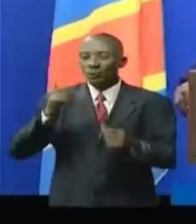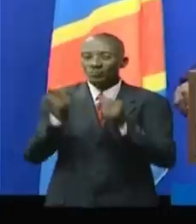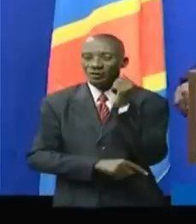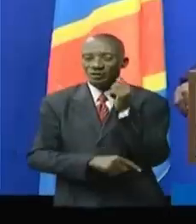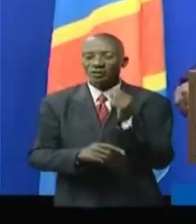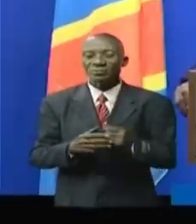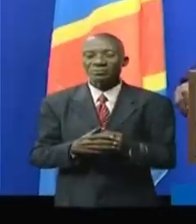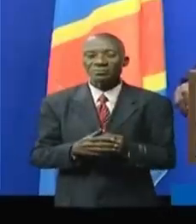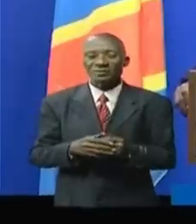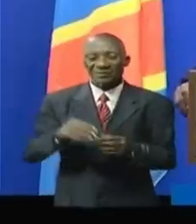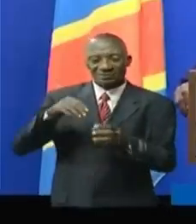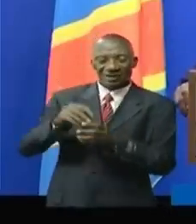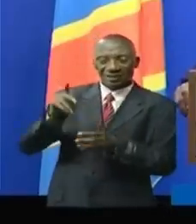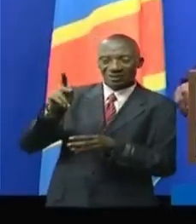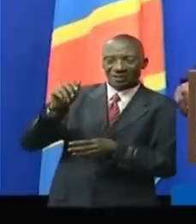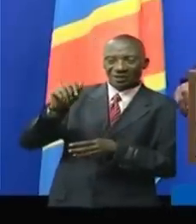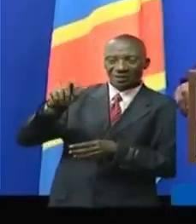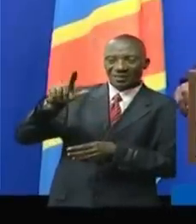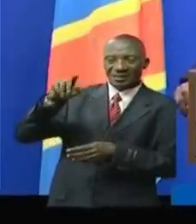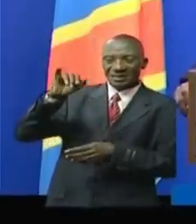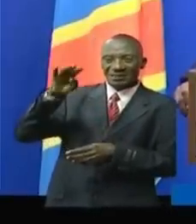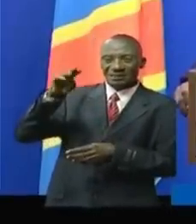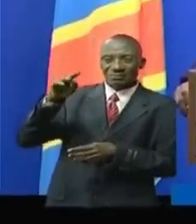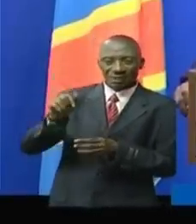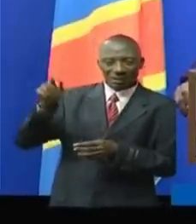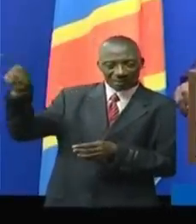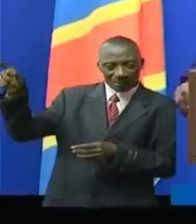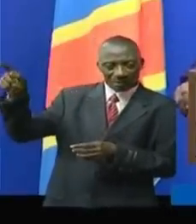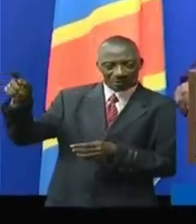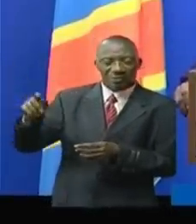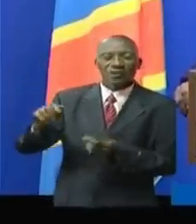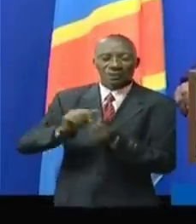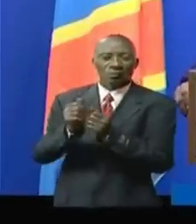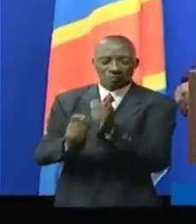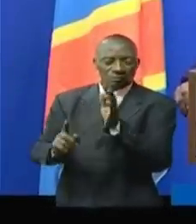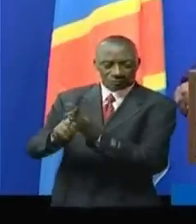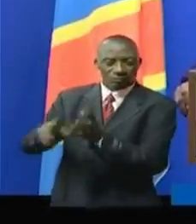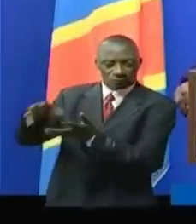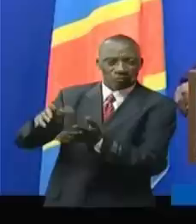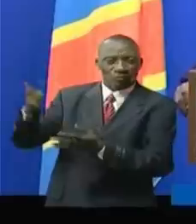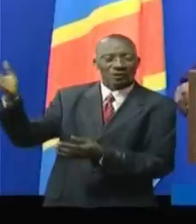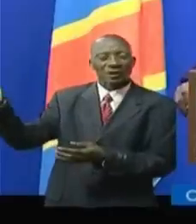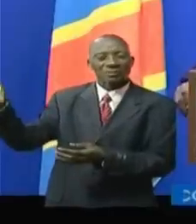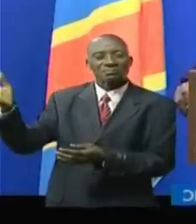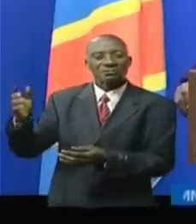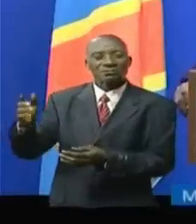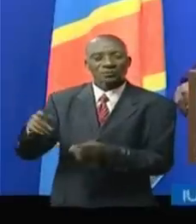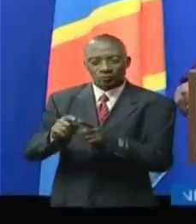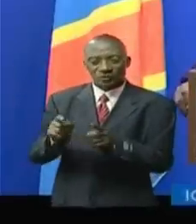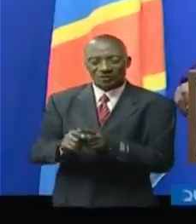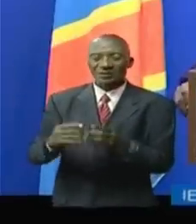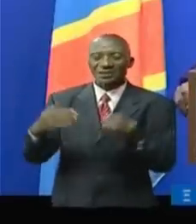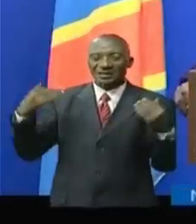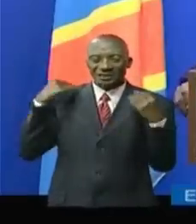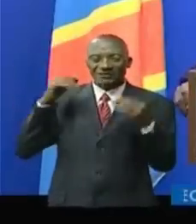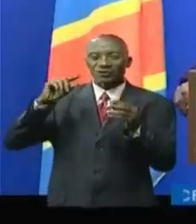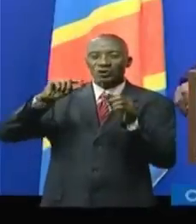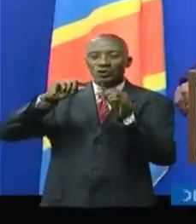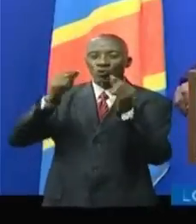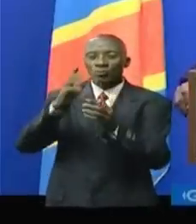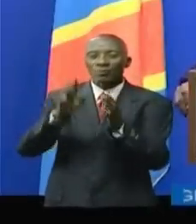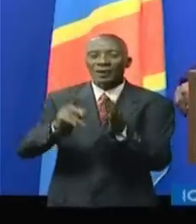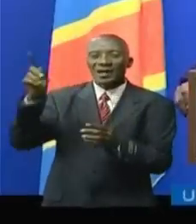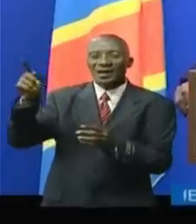hier à Kalima et à Kinshasa. Je demande au nom du gouvernement à ma collègue qui